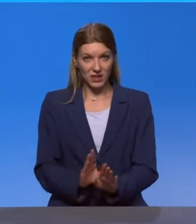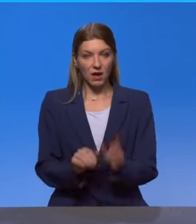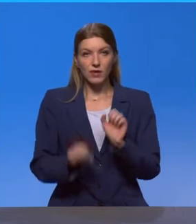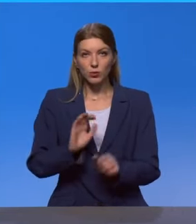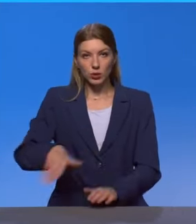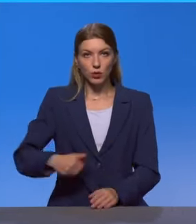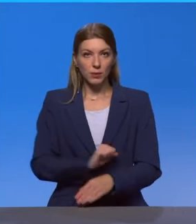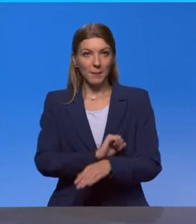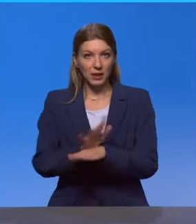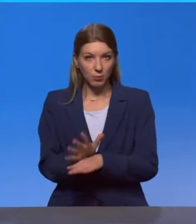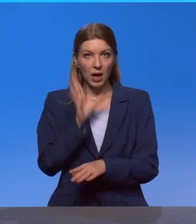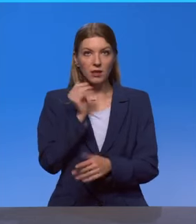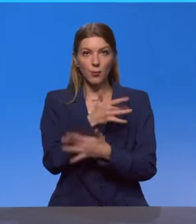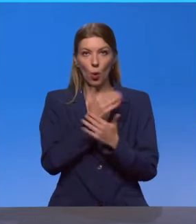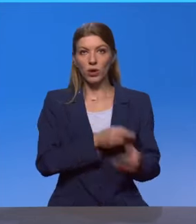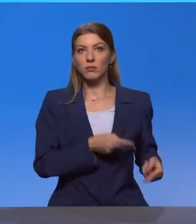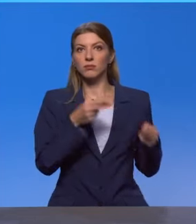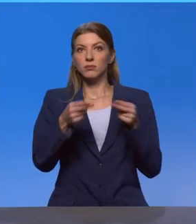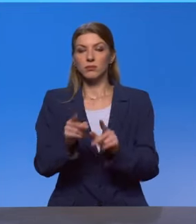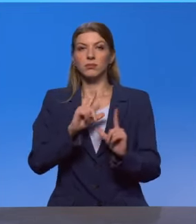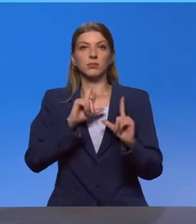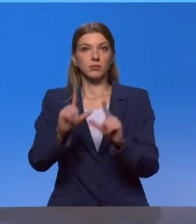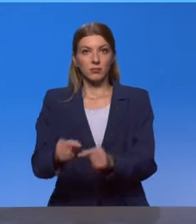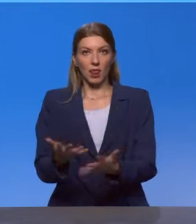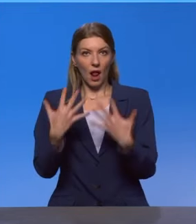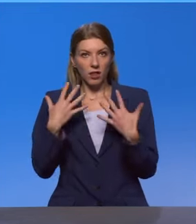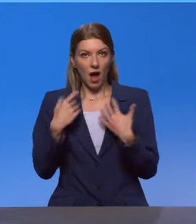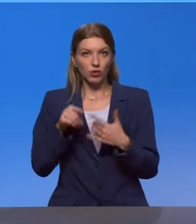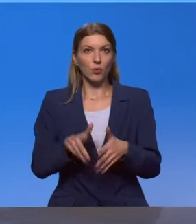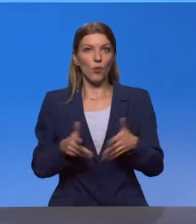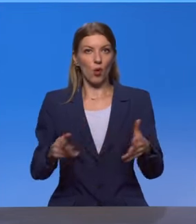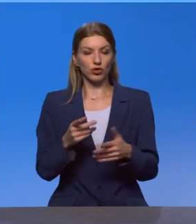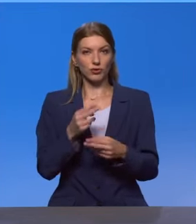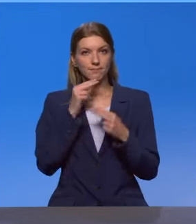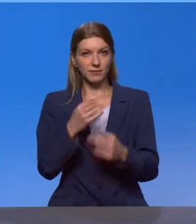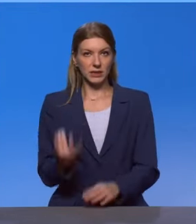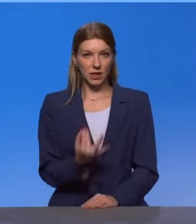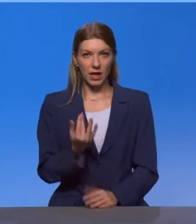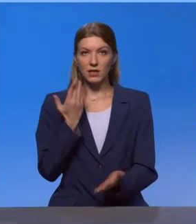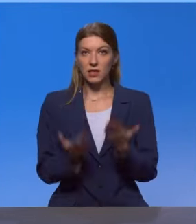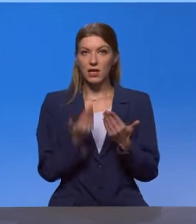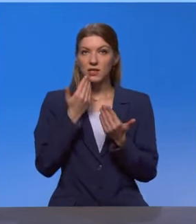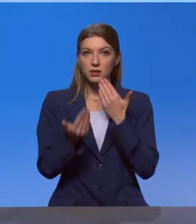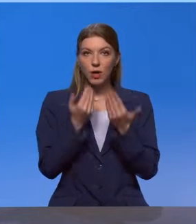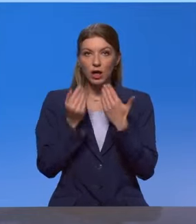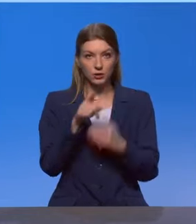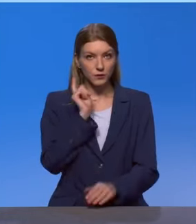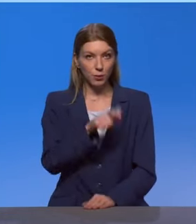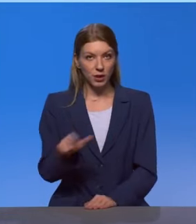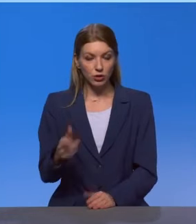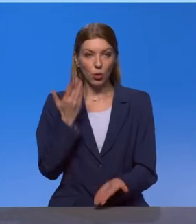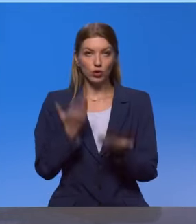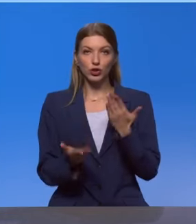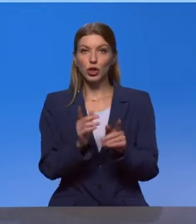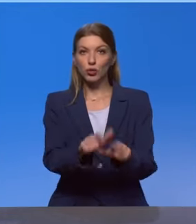многие устремились на дачу, как-то вот появился больше интерес. Но, например, если спрашивать молодежь или людей в